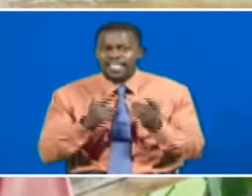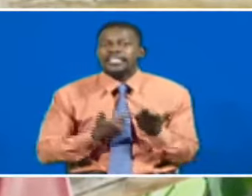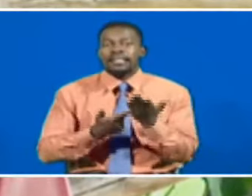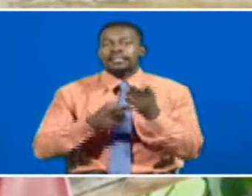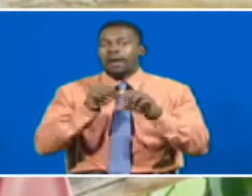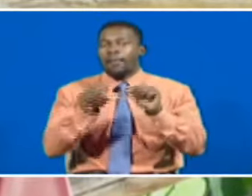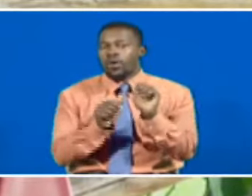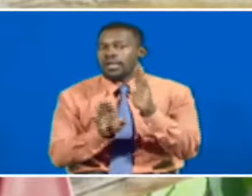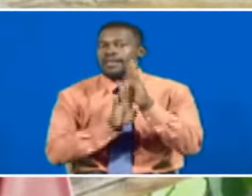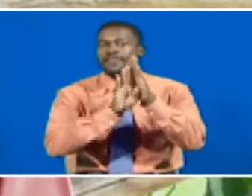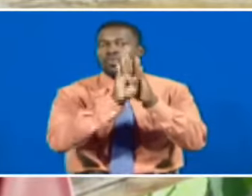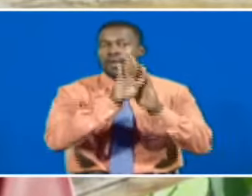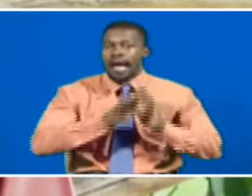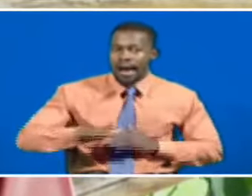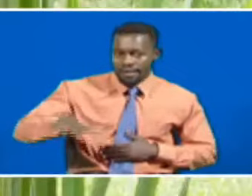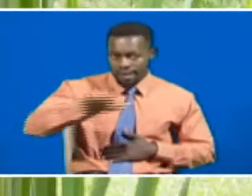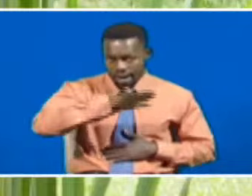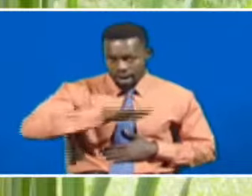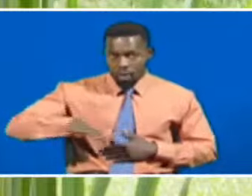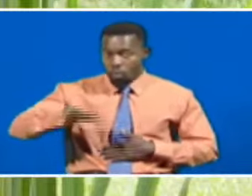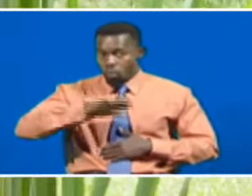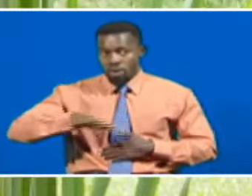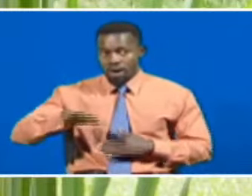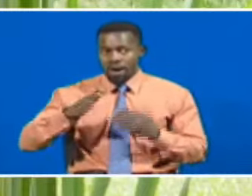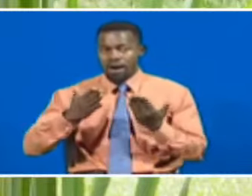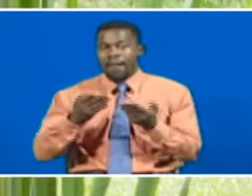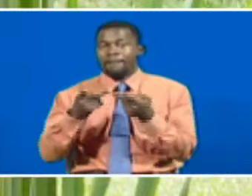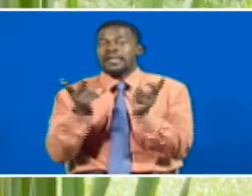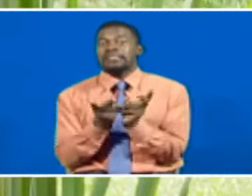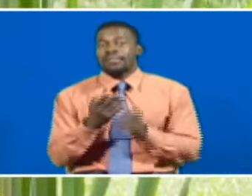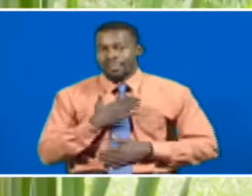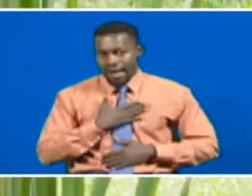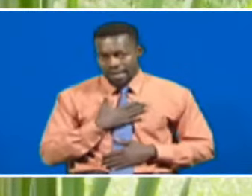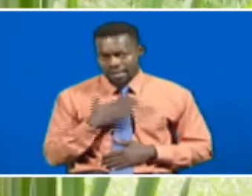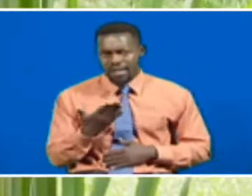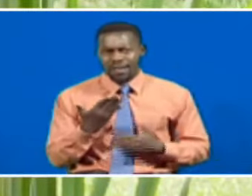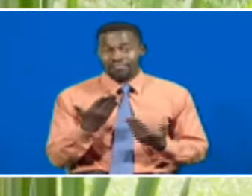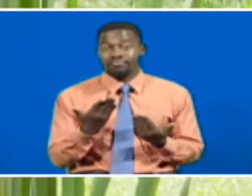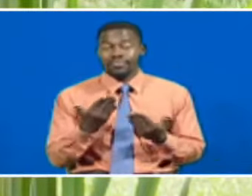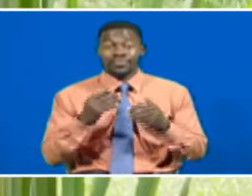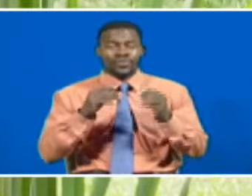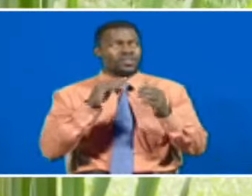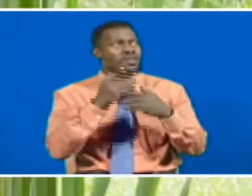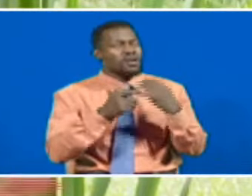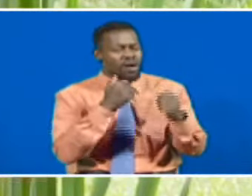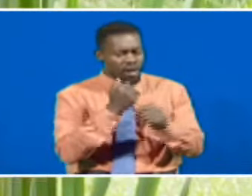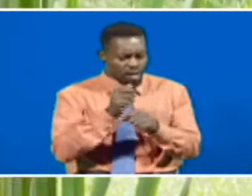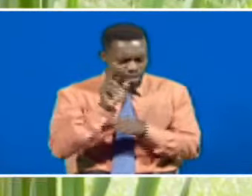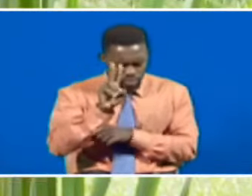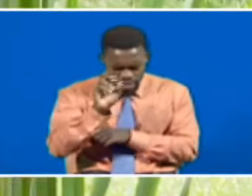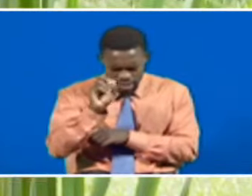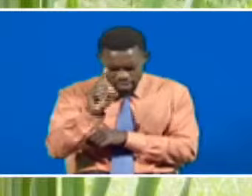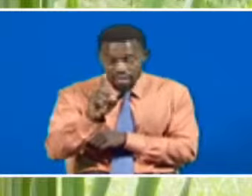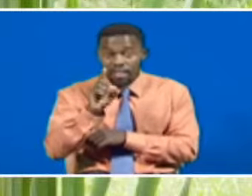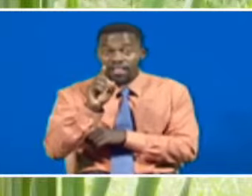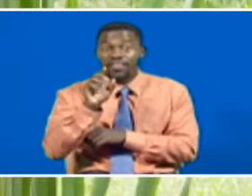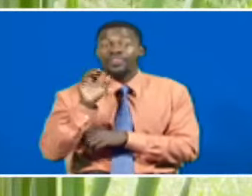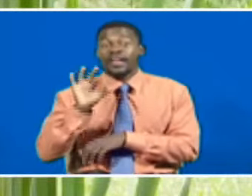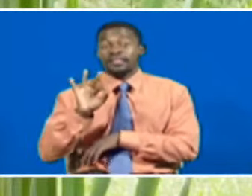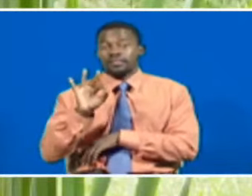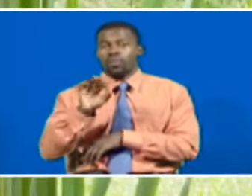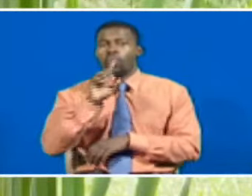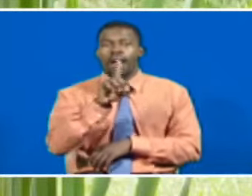katika ile estate. Na hapo ndio wakati siasa sasa zilianza kunoga za 2013. Kuna mwanasiasa mmoja anaitwa